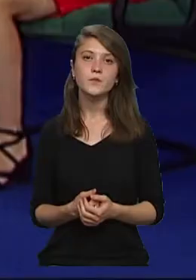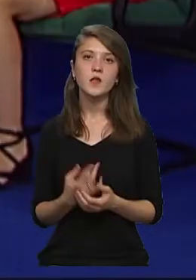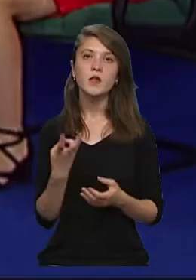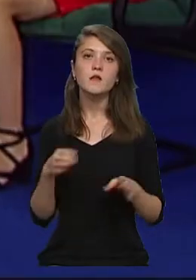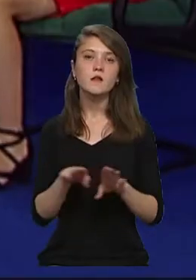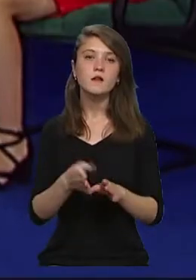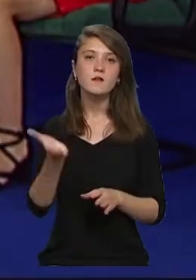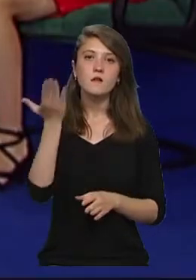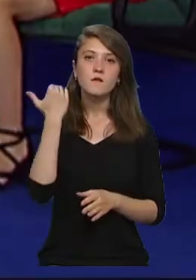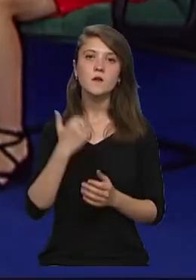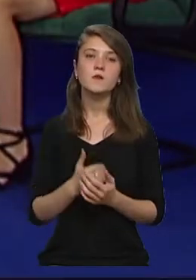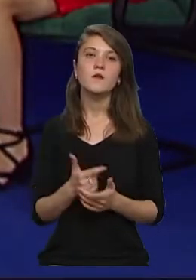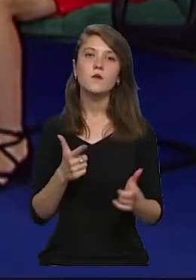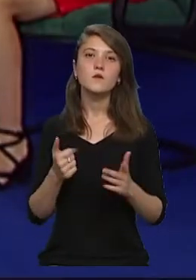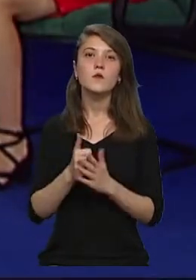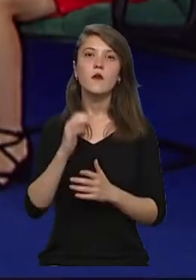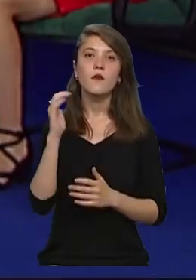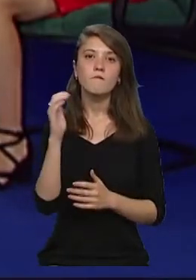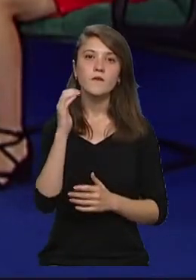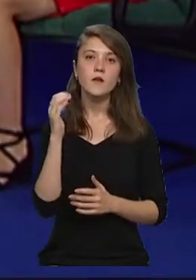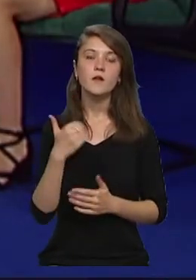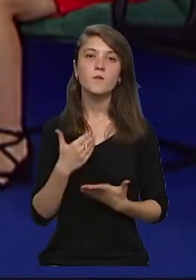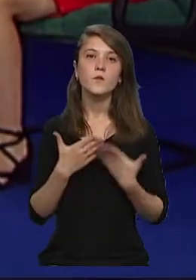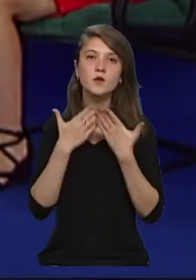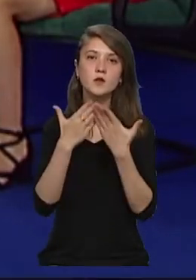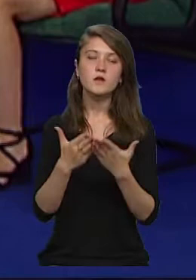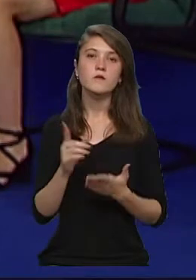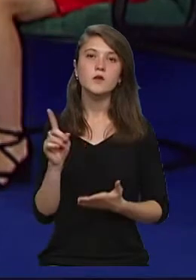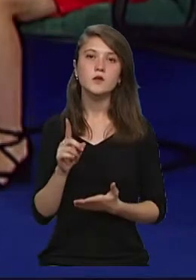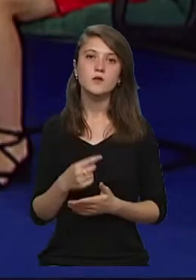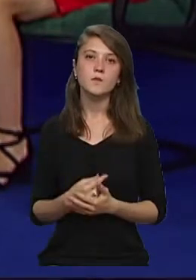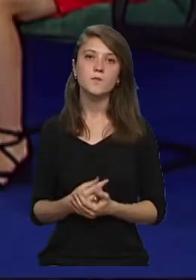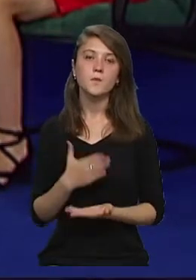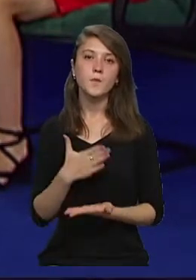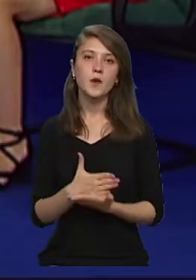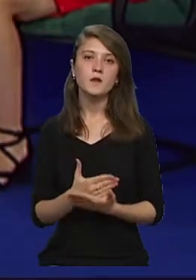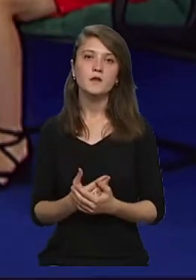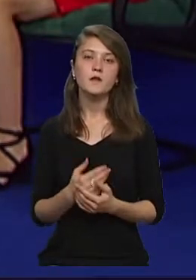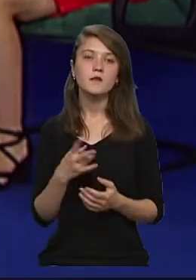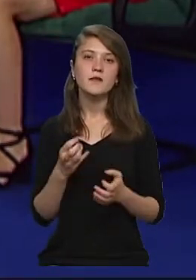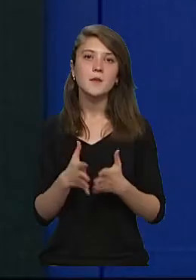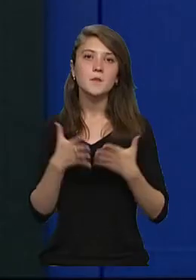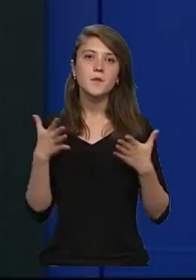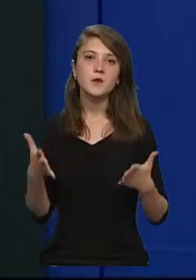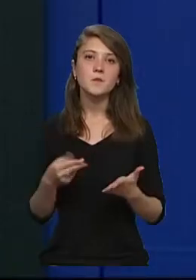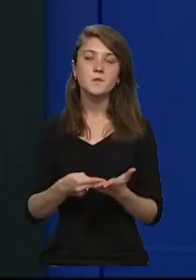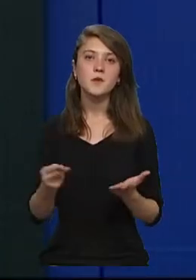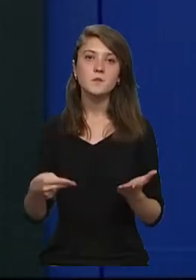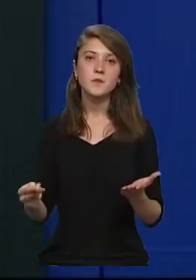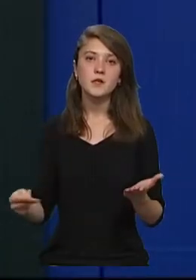Не так давно, готуючись до ефіру, я прочитав, що Брусилівська громада має чи не найбільшу кількість